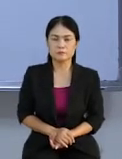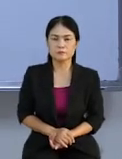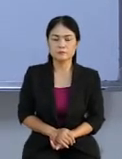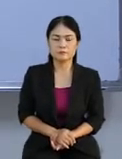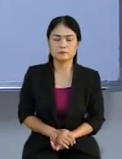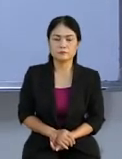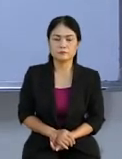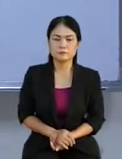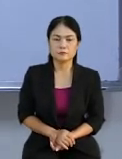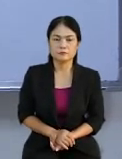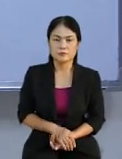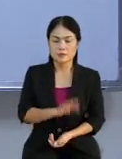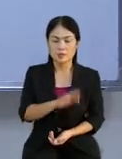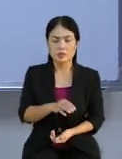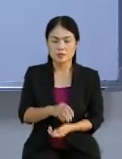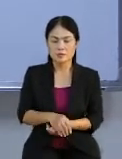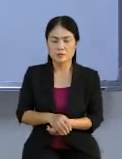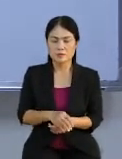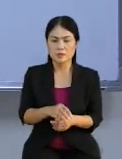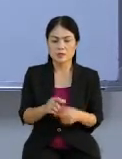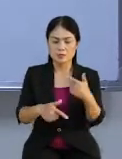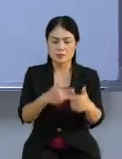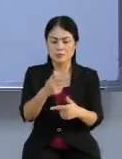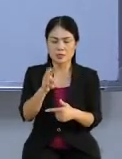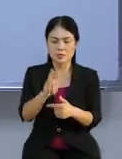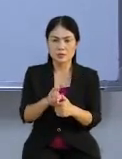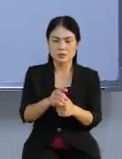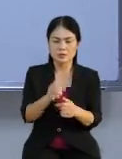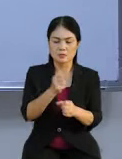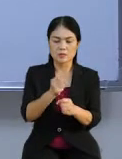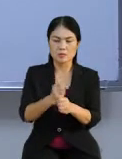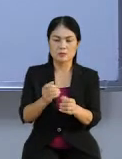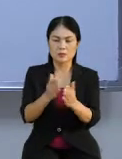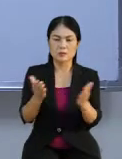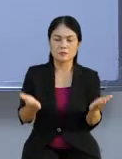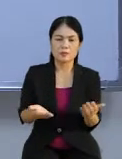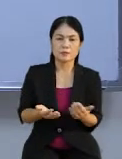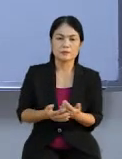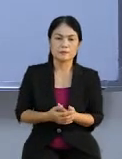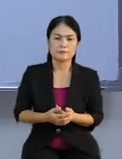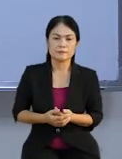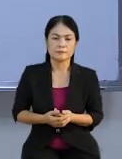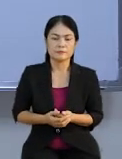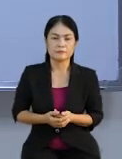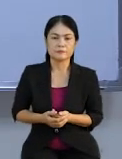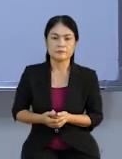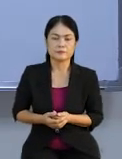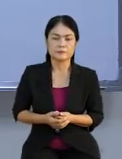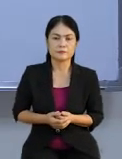bà ta bọn ai chơi điệp rọp chấm hiên thị bảy mấy là khủ thật thừa chẳng mấy chấm hiên thị bảy